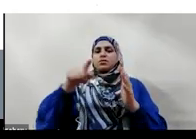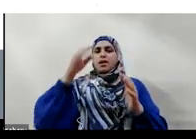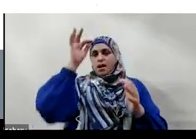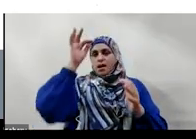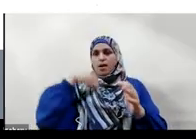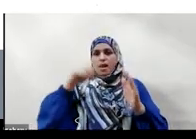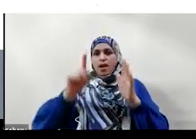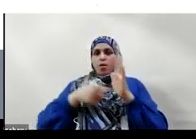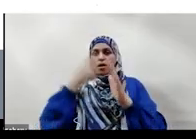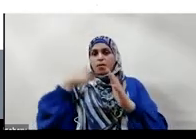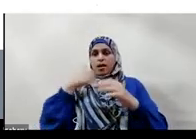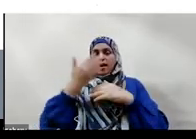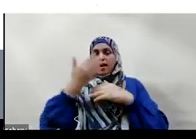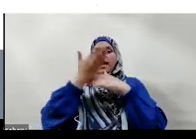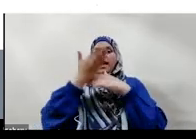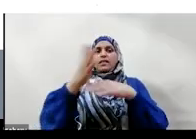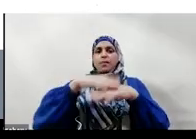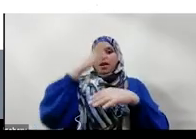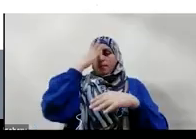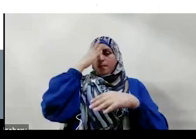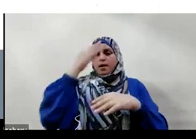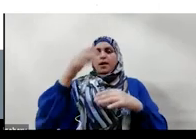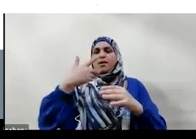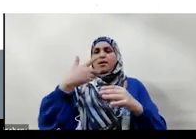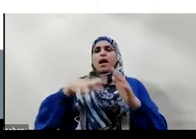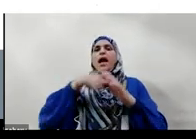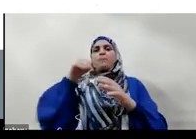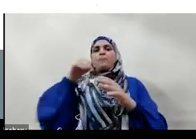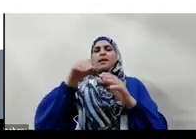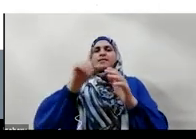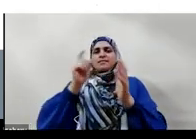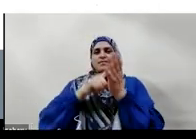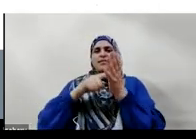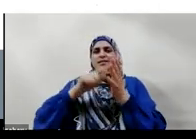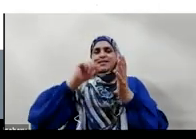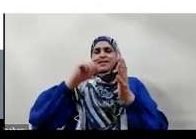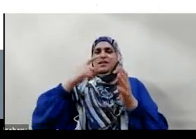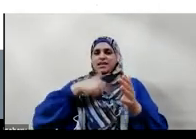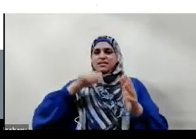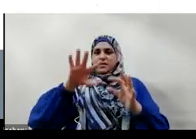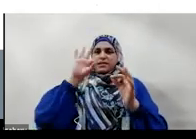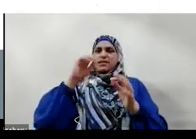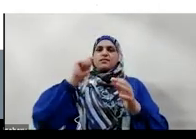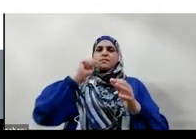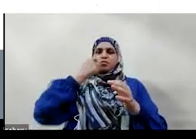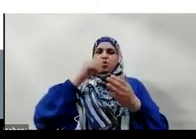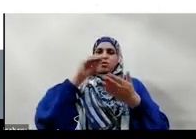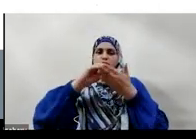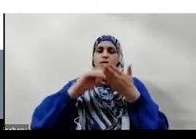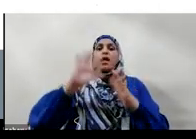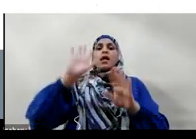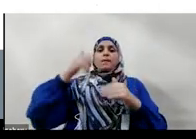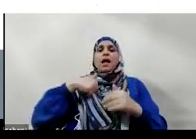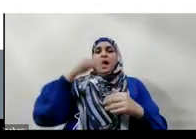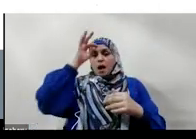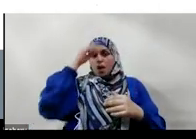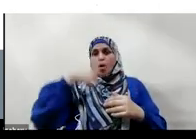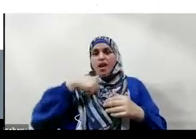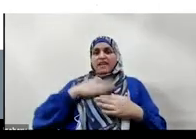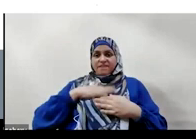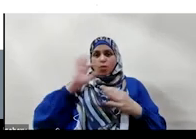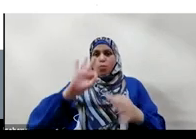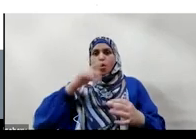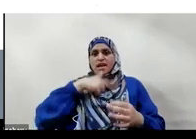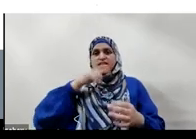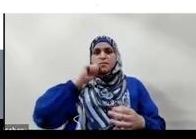مرة أقدم على المنحة هعمل لوج، يعني هعمل أكاونت. لو أنا أوريدي عندي أكاونت هكتب الأكاونت بتاعي أو